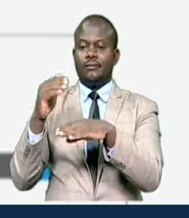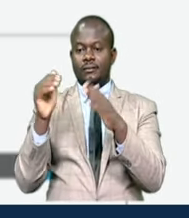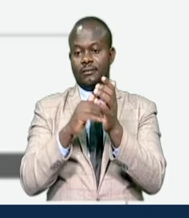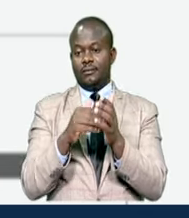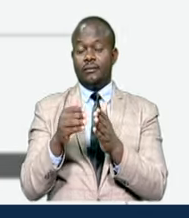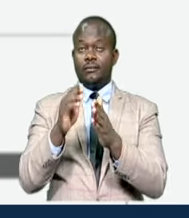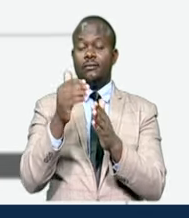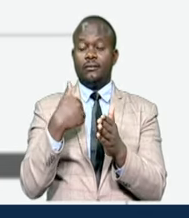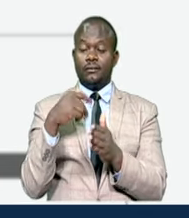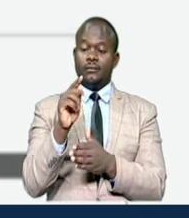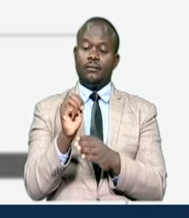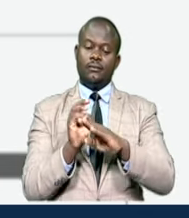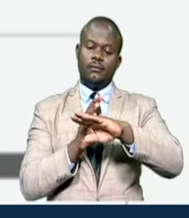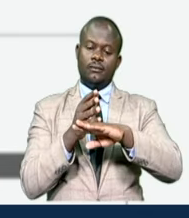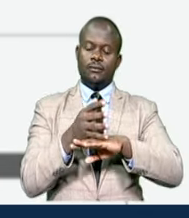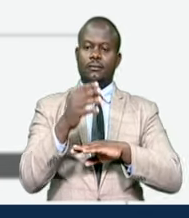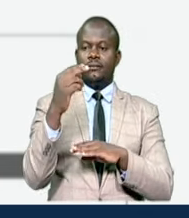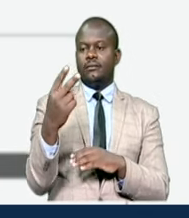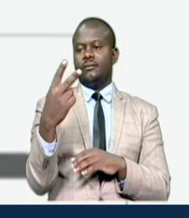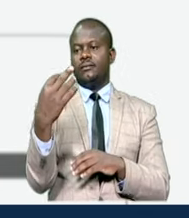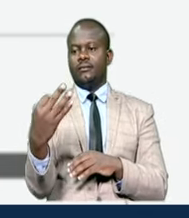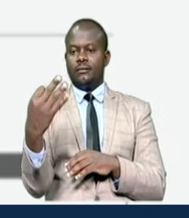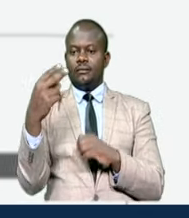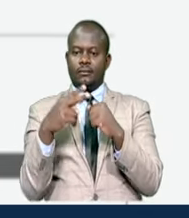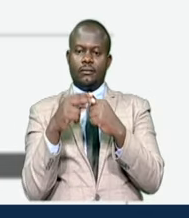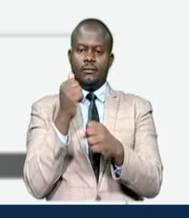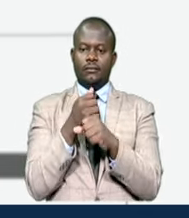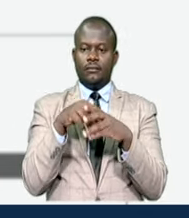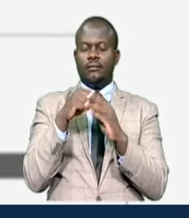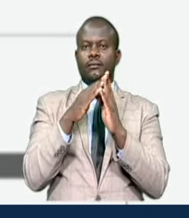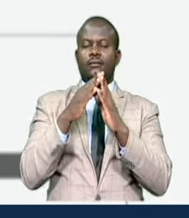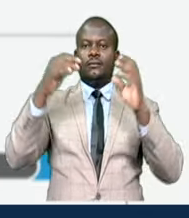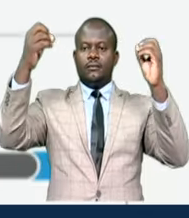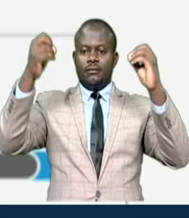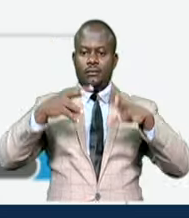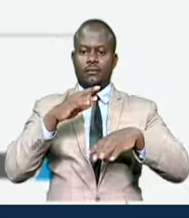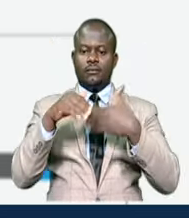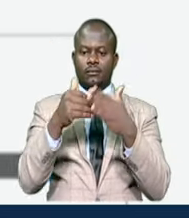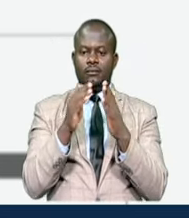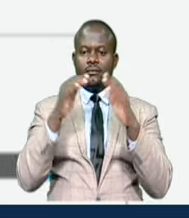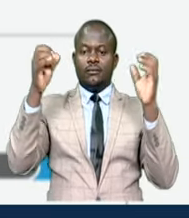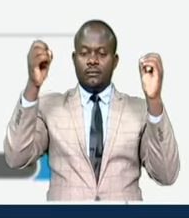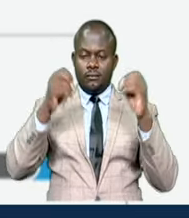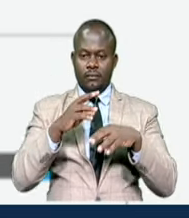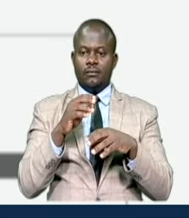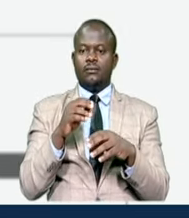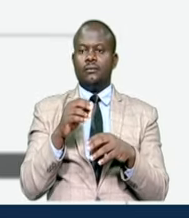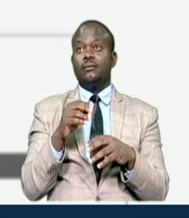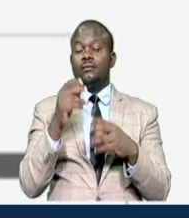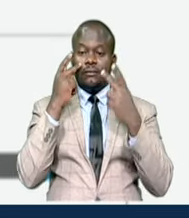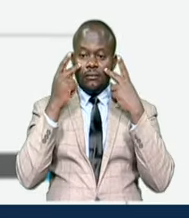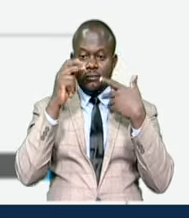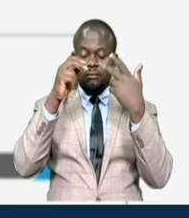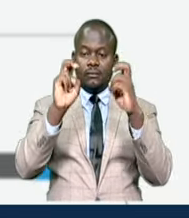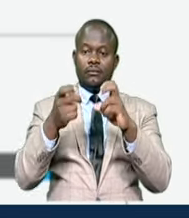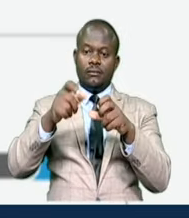n'imihanda ifite ibirometero birenga 337 yakozwe mu mujyi wa Kigali. Mujyi wa Kigali batemberamo no ku mihanda ya kaburimbo nayo